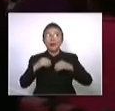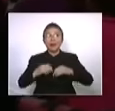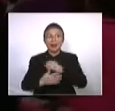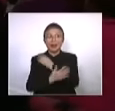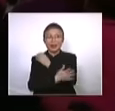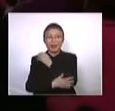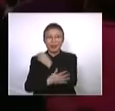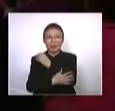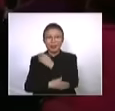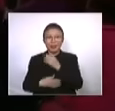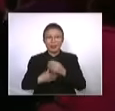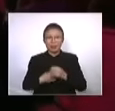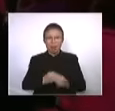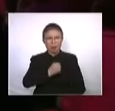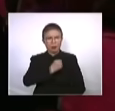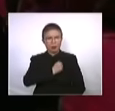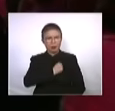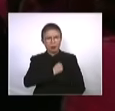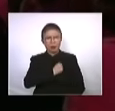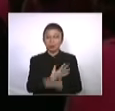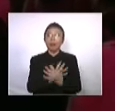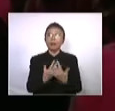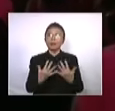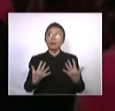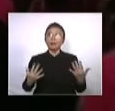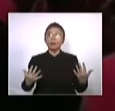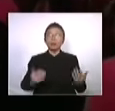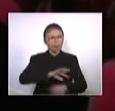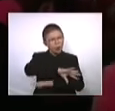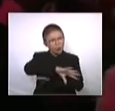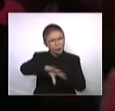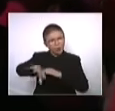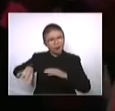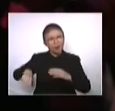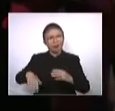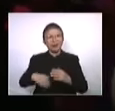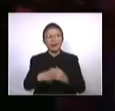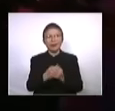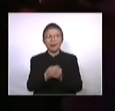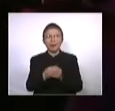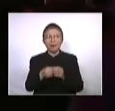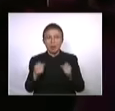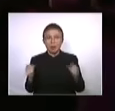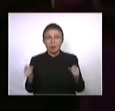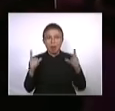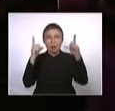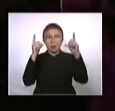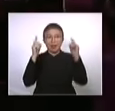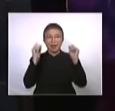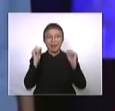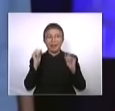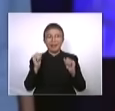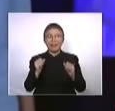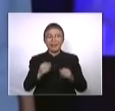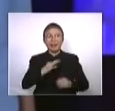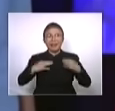dimengerti sudah ada unsur familiarity dan setiap orang ee ee apa sudah familiar istilah itu jadi misalnya ya